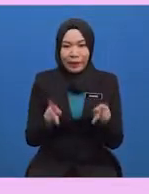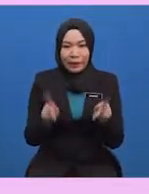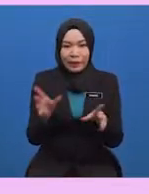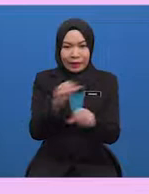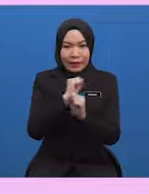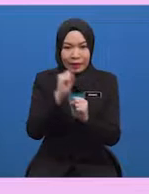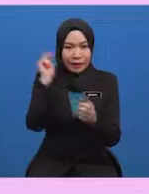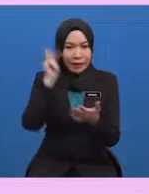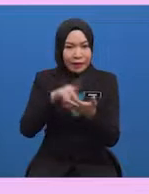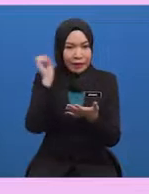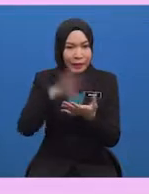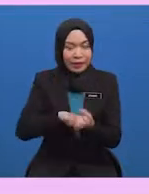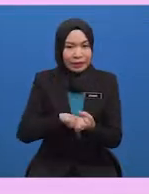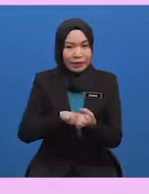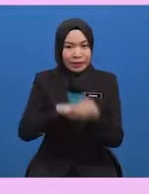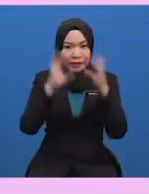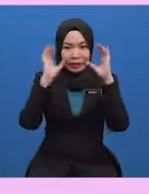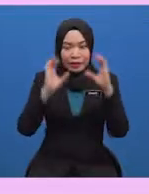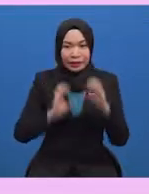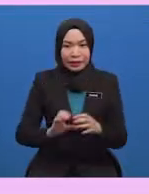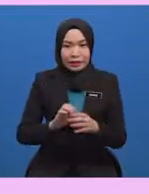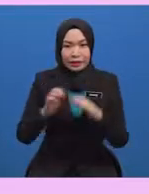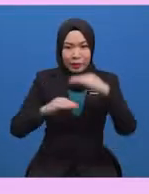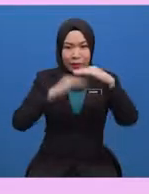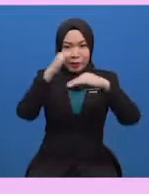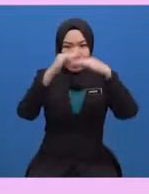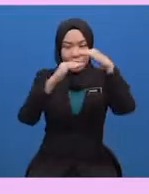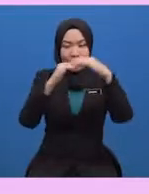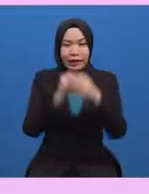mengenal pasti strategi pembangunan desa.